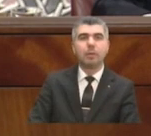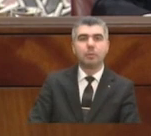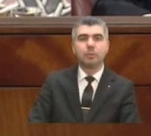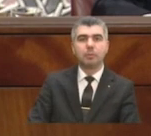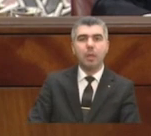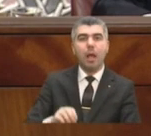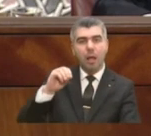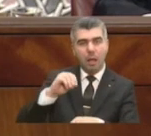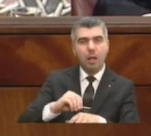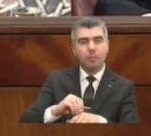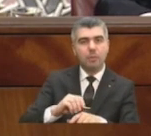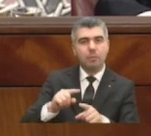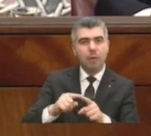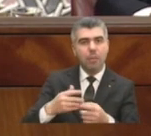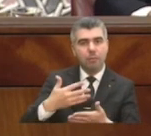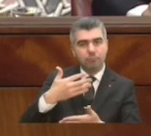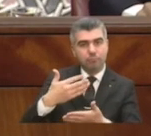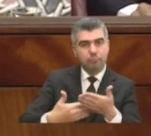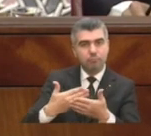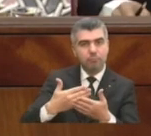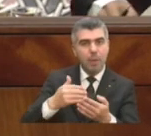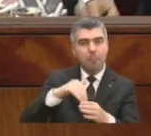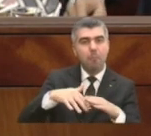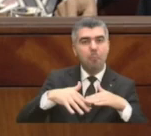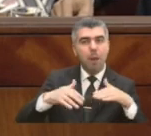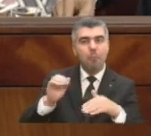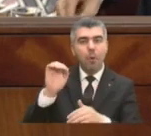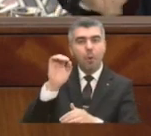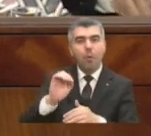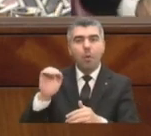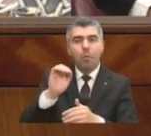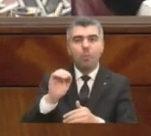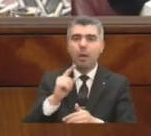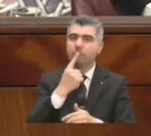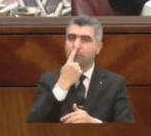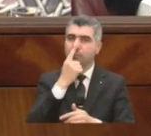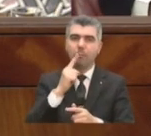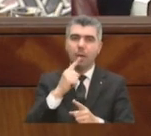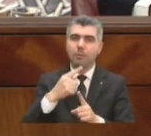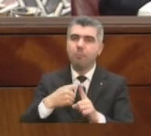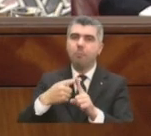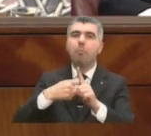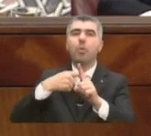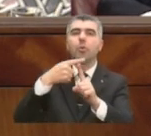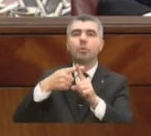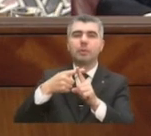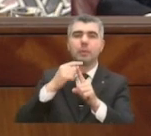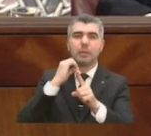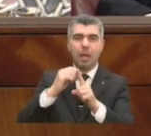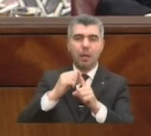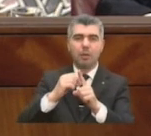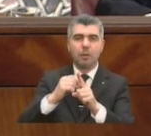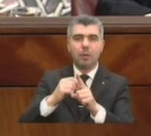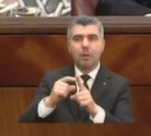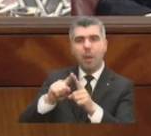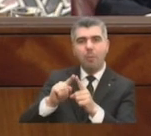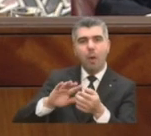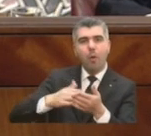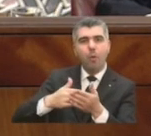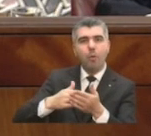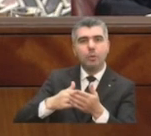كما يعتبر توصيه البرلمان الاوروبي تجاوزا غير مقبول لاختصاصاته